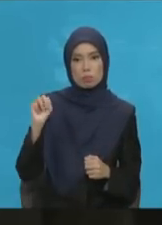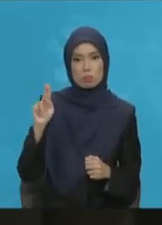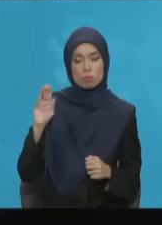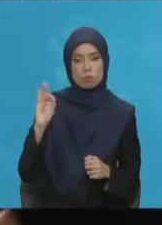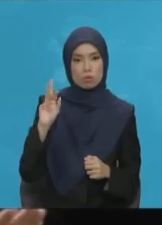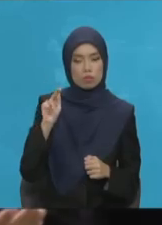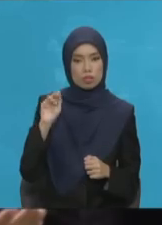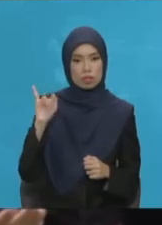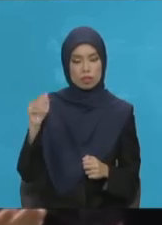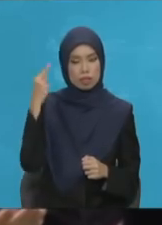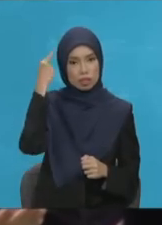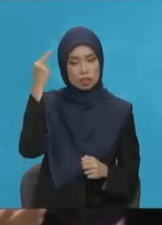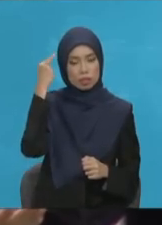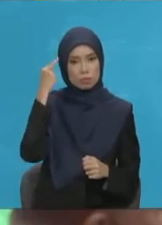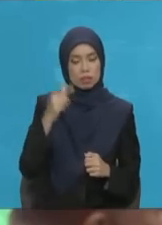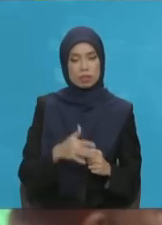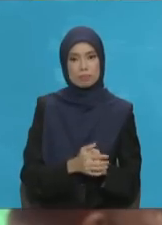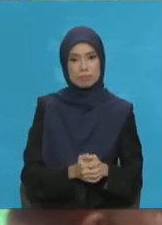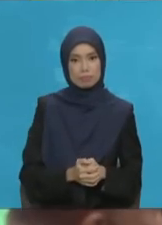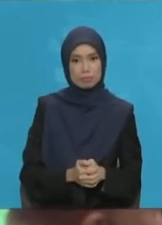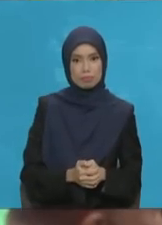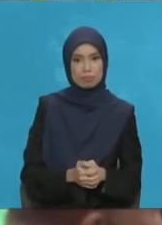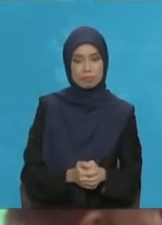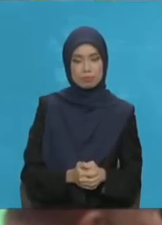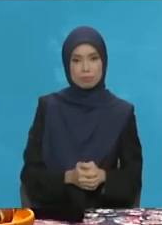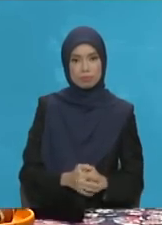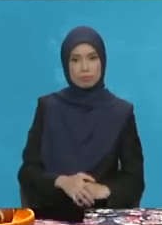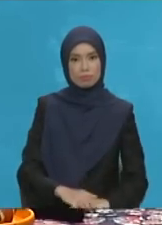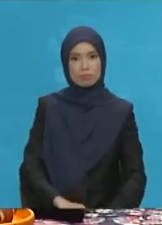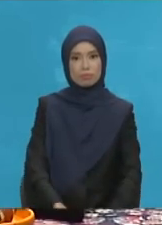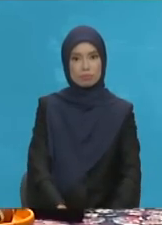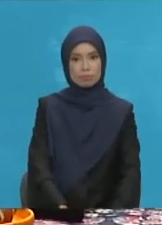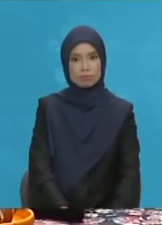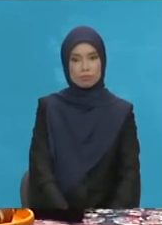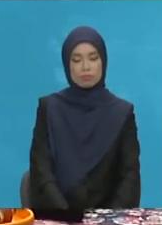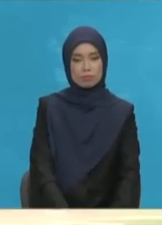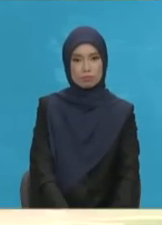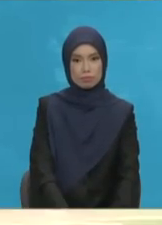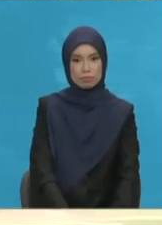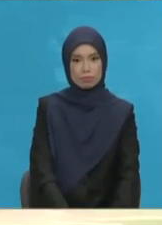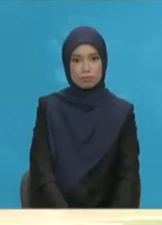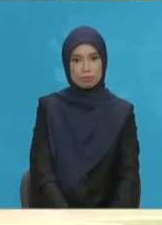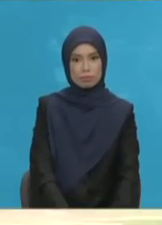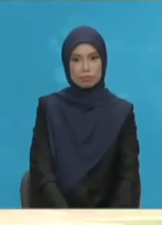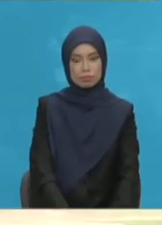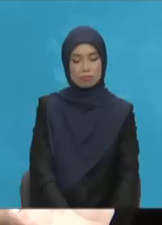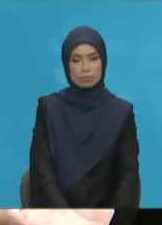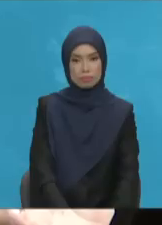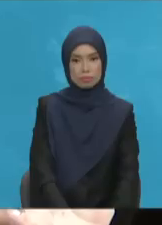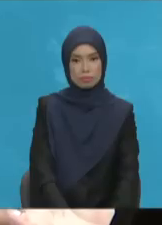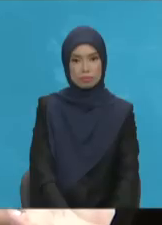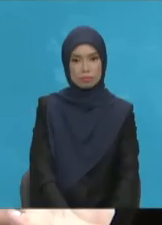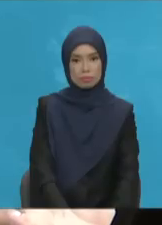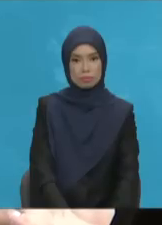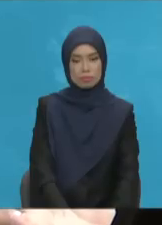telah berlangsung pada saat yang berbahagia ini maka kami bermohon keretaan Tuhan